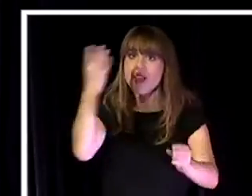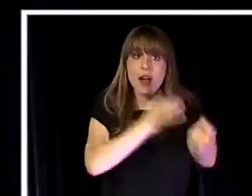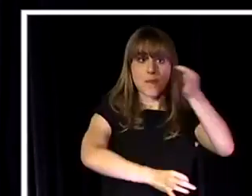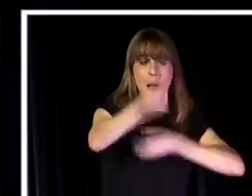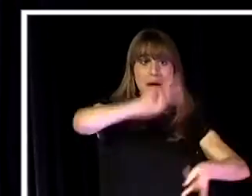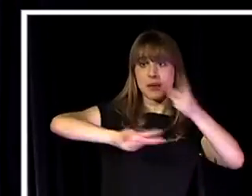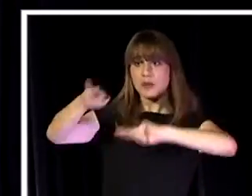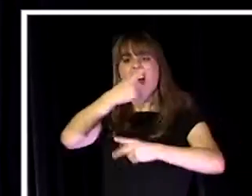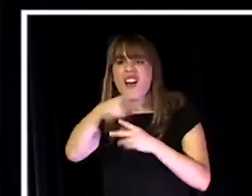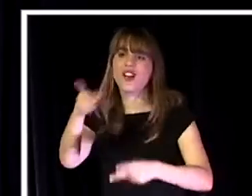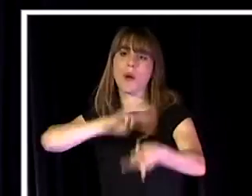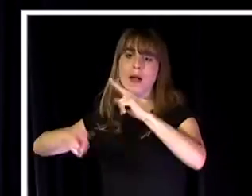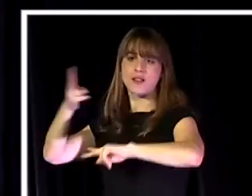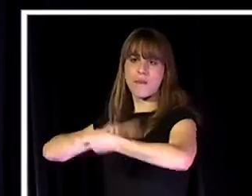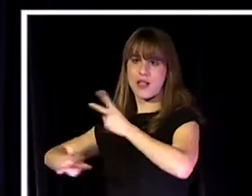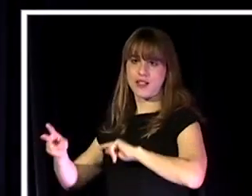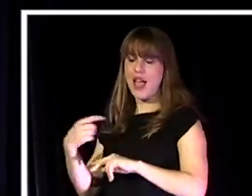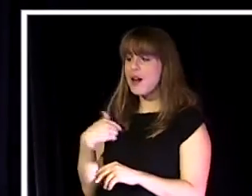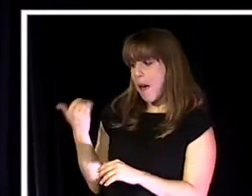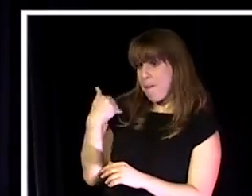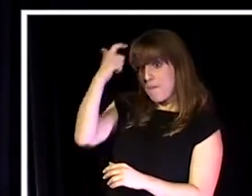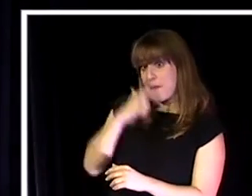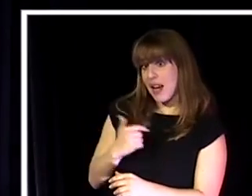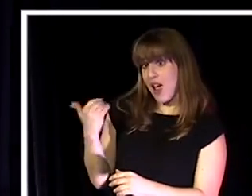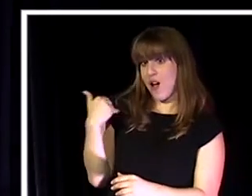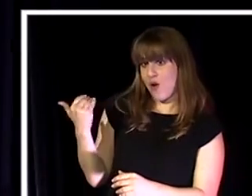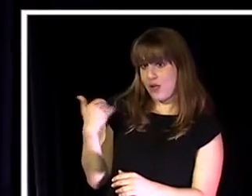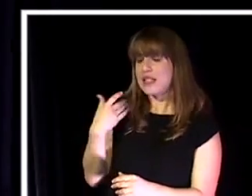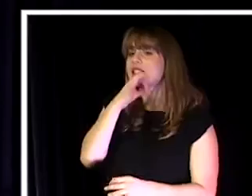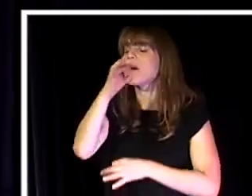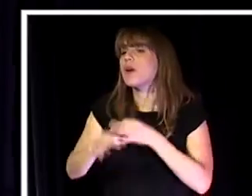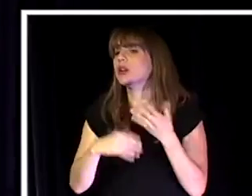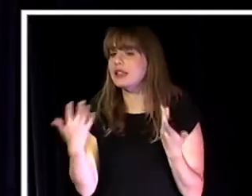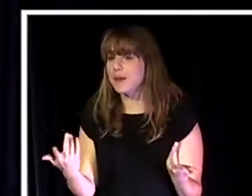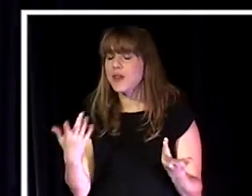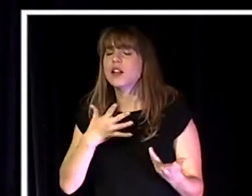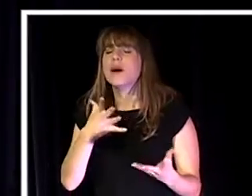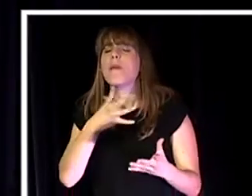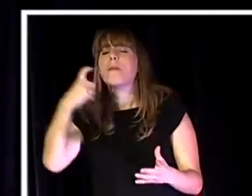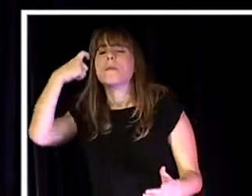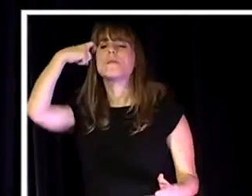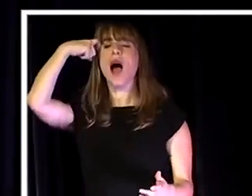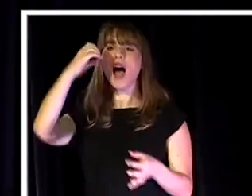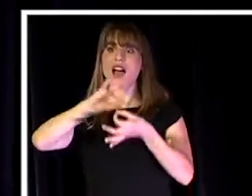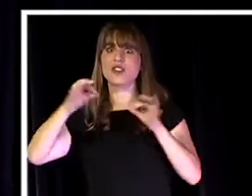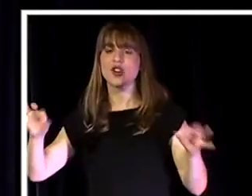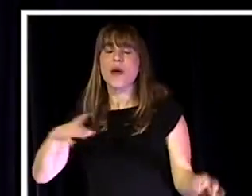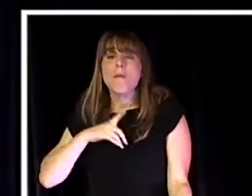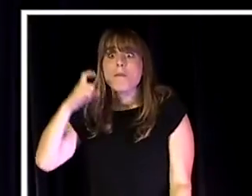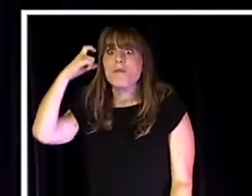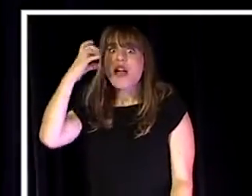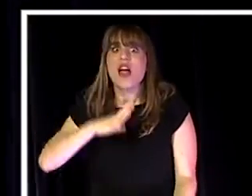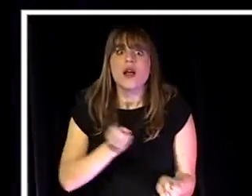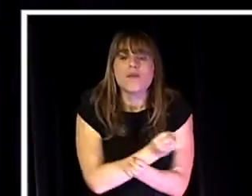αγάπη για τα παραμύθια, θα σας πω ότι ο παραμυθάς είναι αυτός που λατρεύει τις ιστορίες και λατρεύει να τις μοιράζεται. Δεν μπορεί να τις